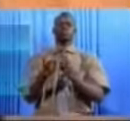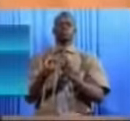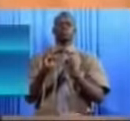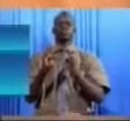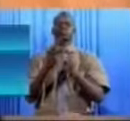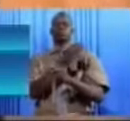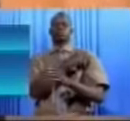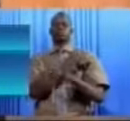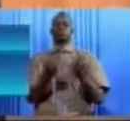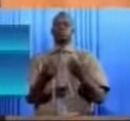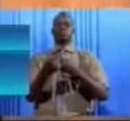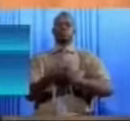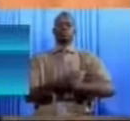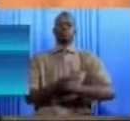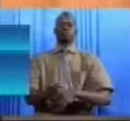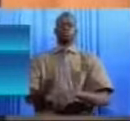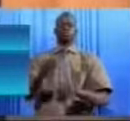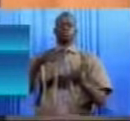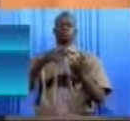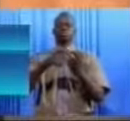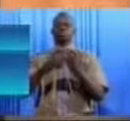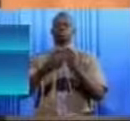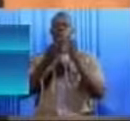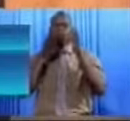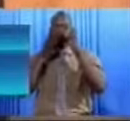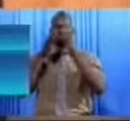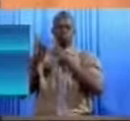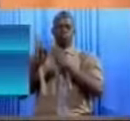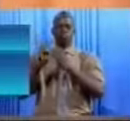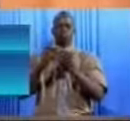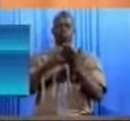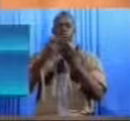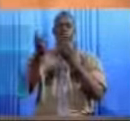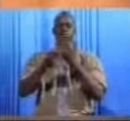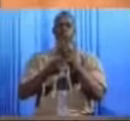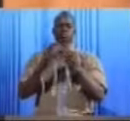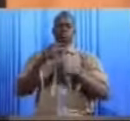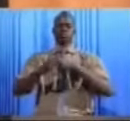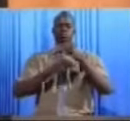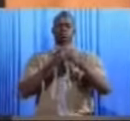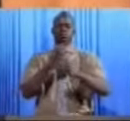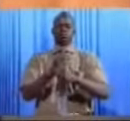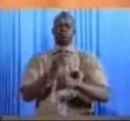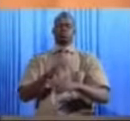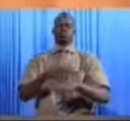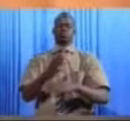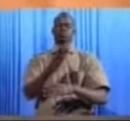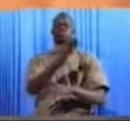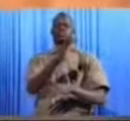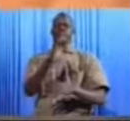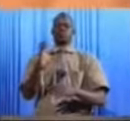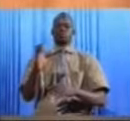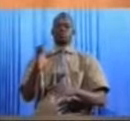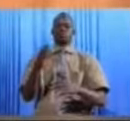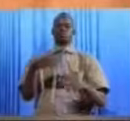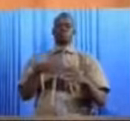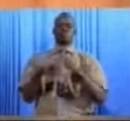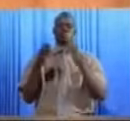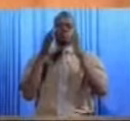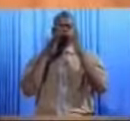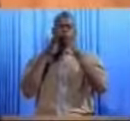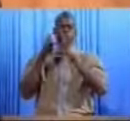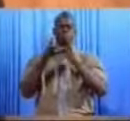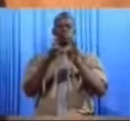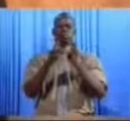après le barrage au front national et à près de 500 bars altariva syndicats